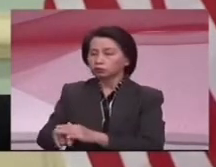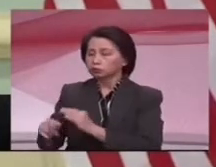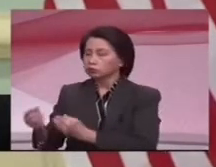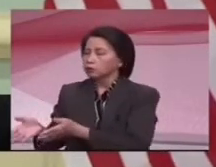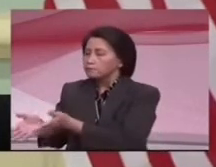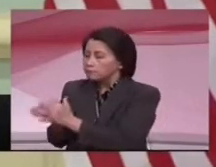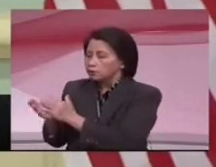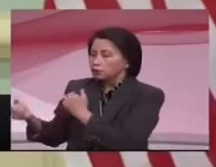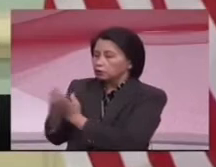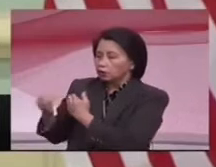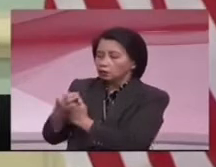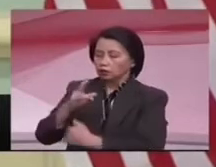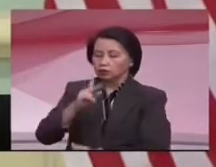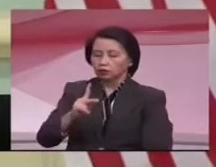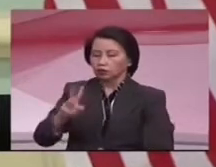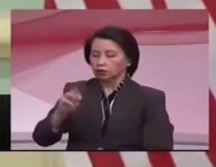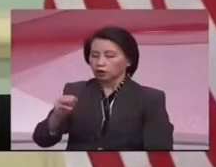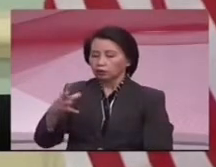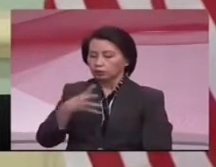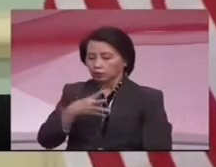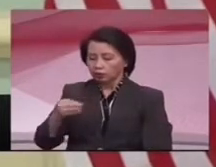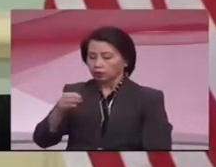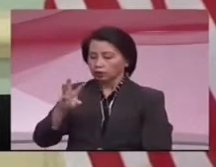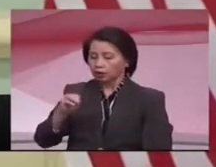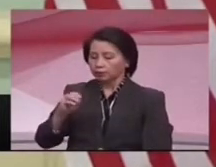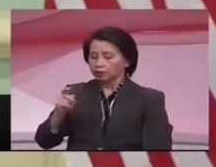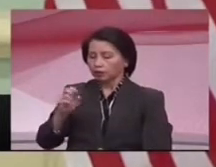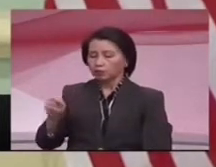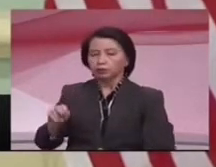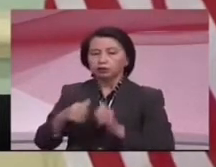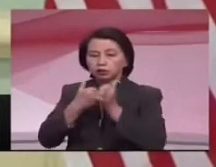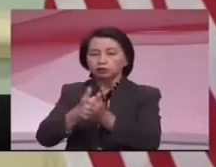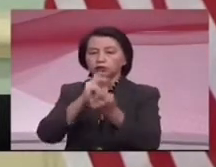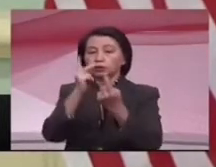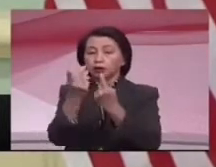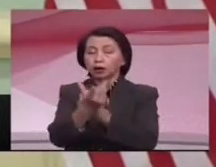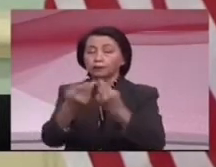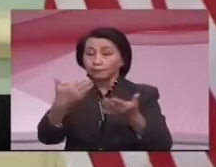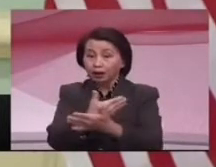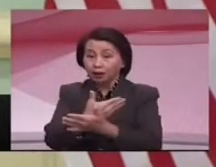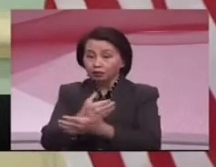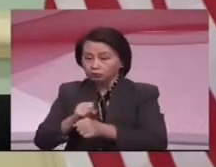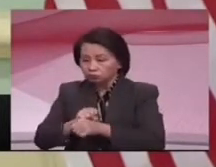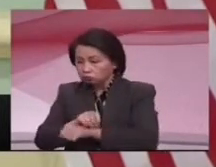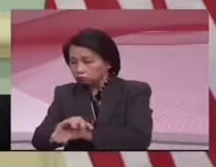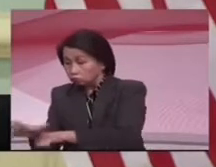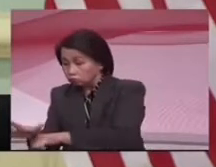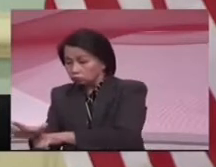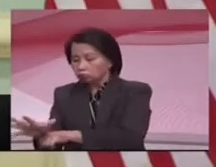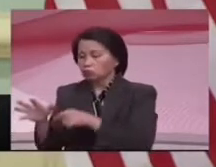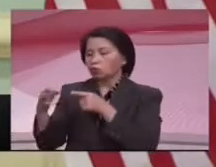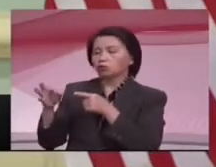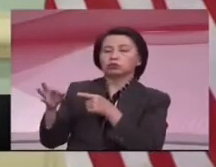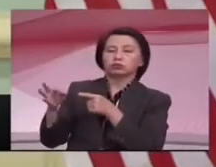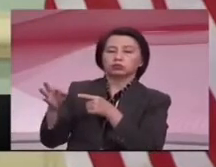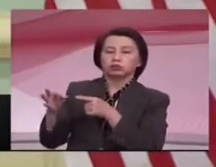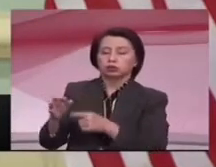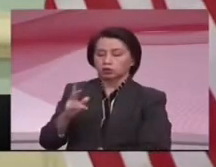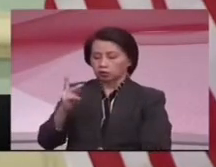Keke m&m klien berdasarkan situasi semester penularan wabah koobits